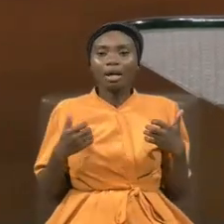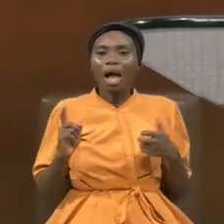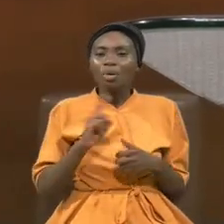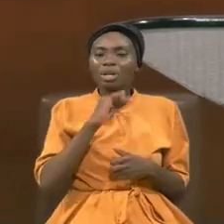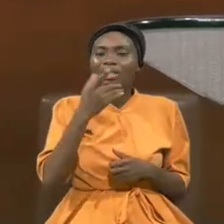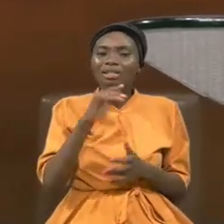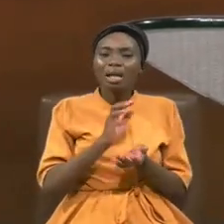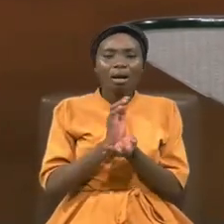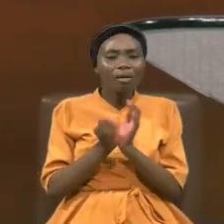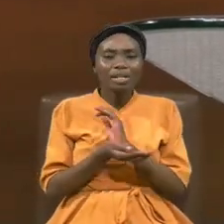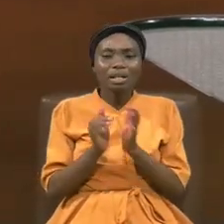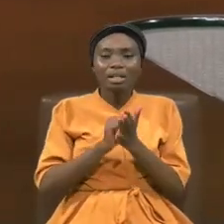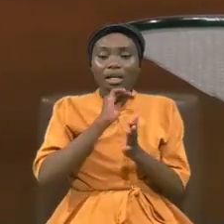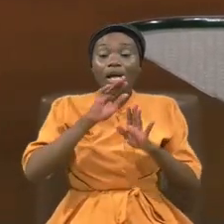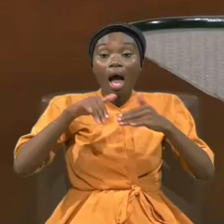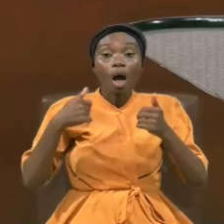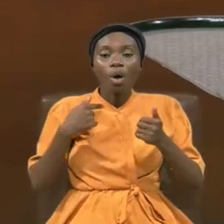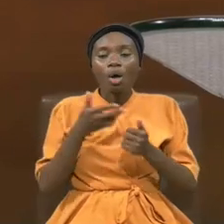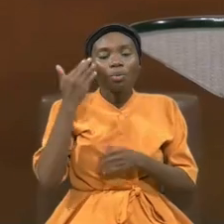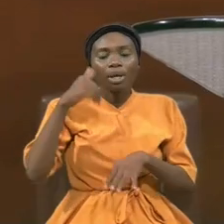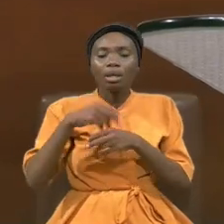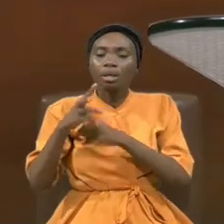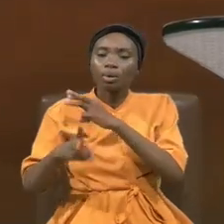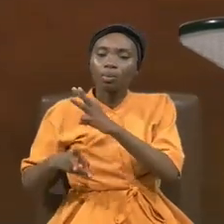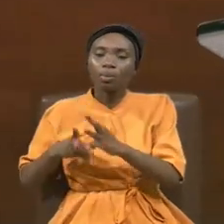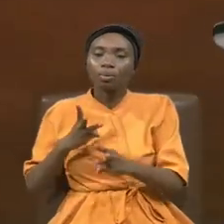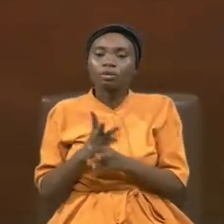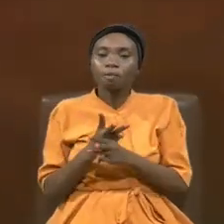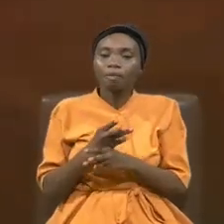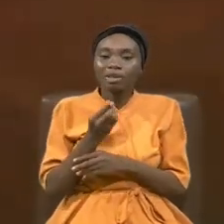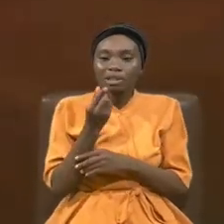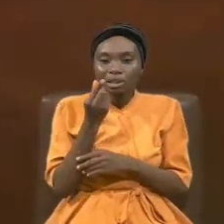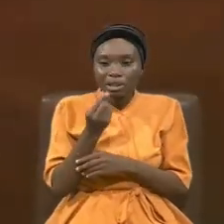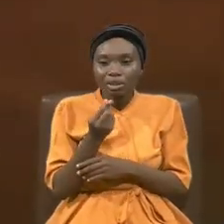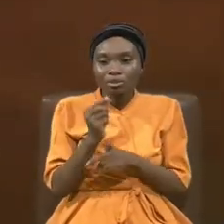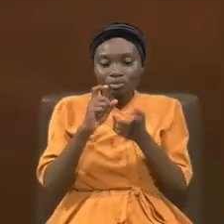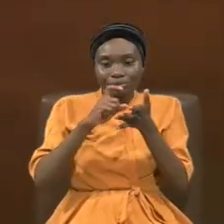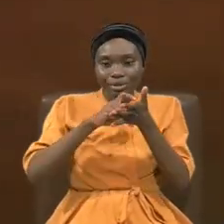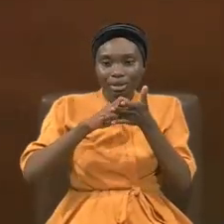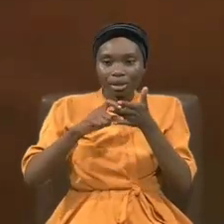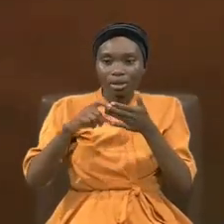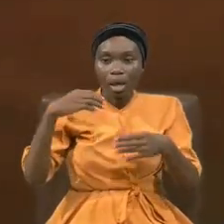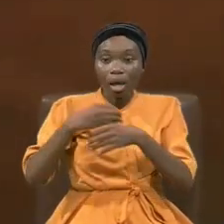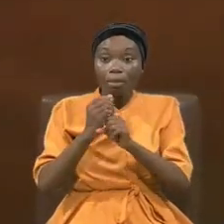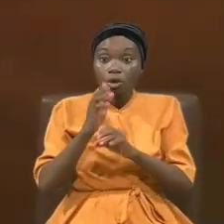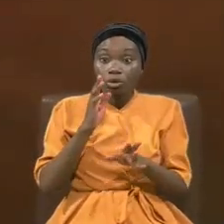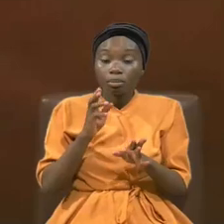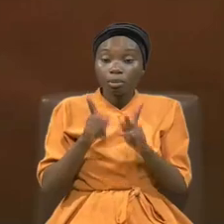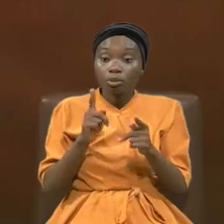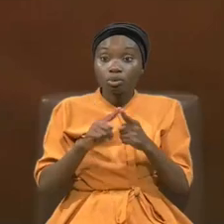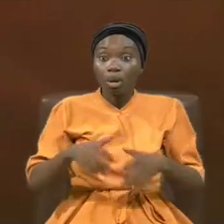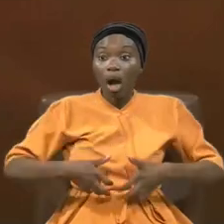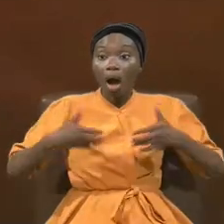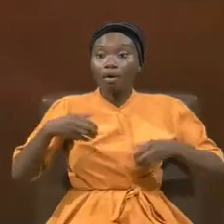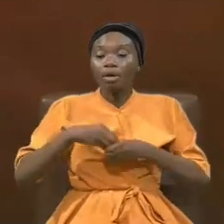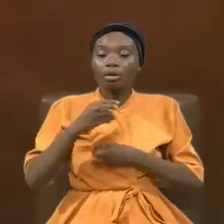est la conversion? C'est ainsi qu'on était dans le monde. Une moindre chose blesse les gens dans